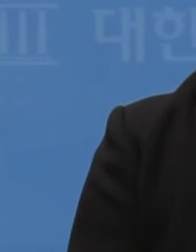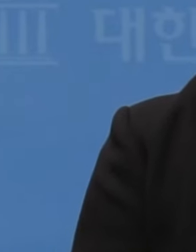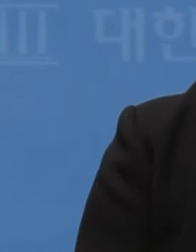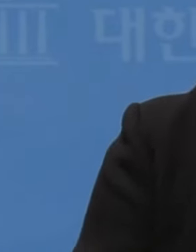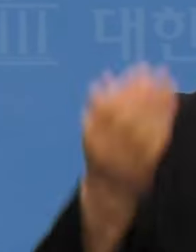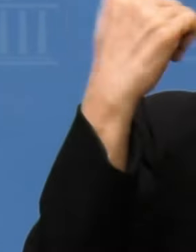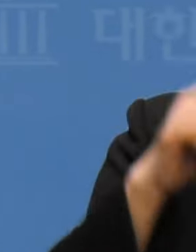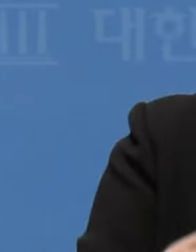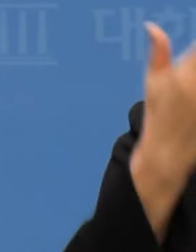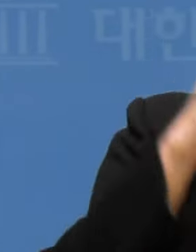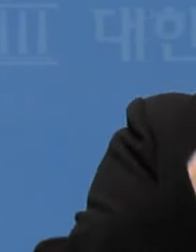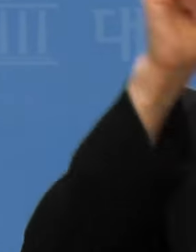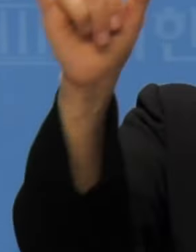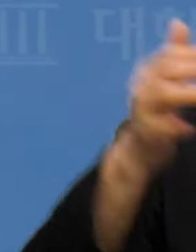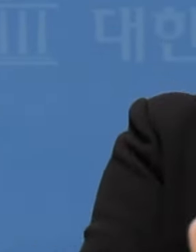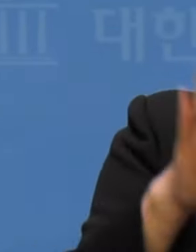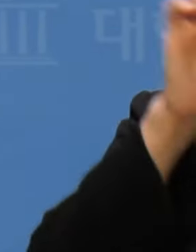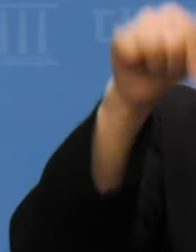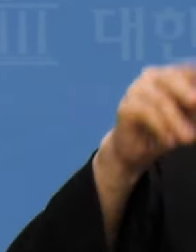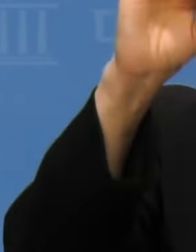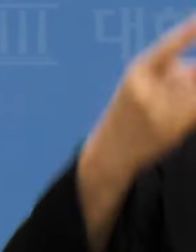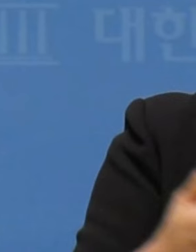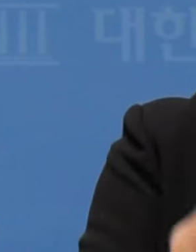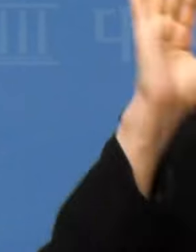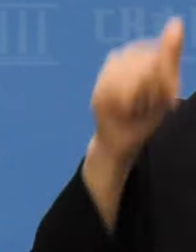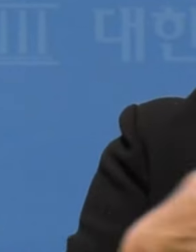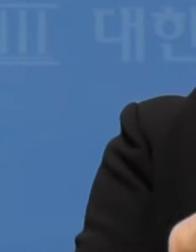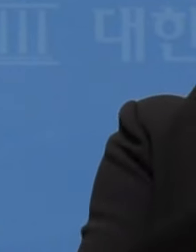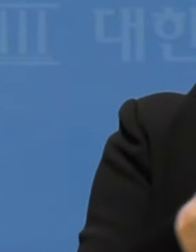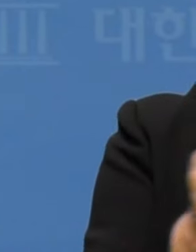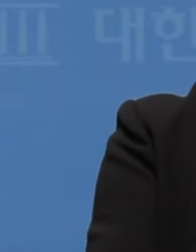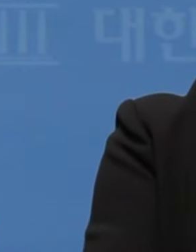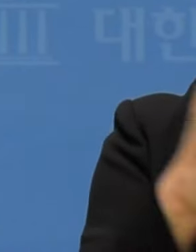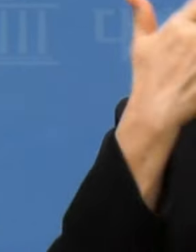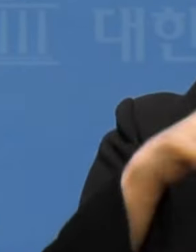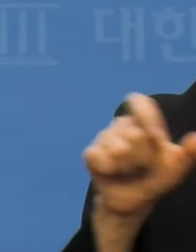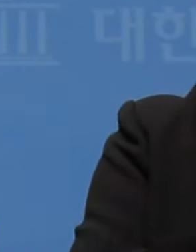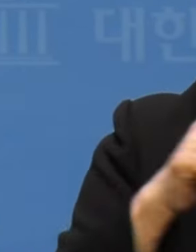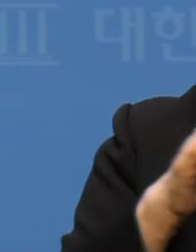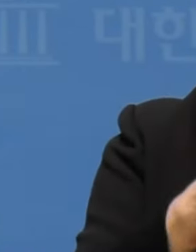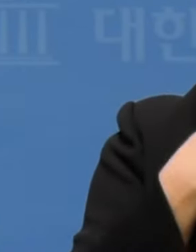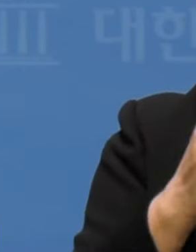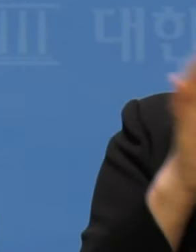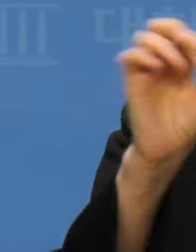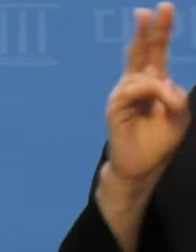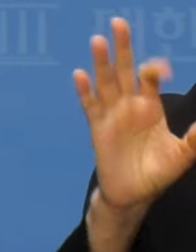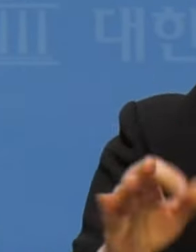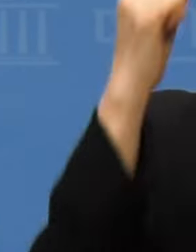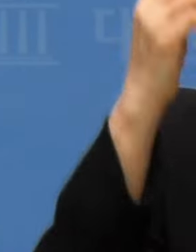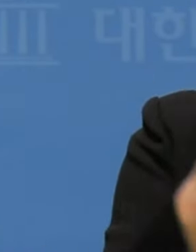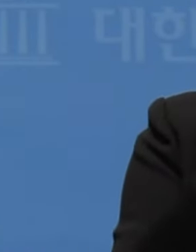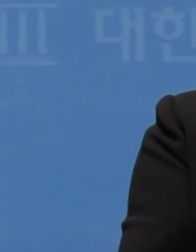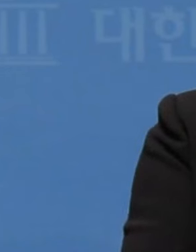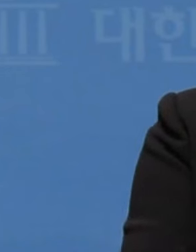몇 주 전에는 미국을 방문해 박정희 전 대통령의 정보보좌관이자 미국의 특사로 파견됐던 양재윤 박사를